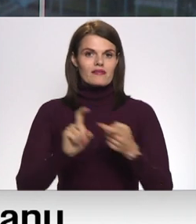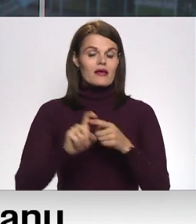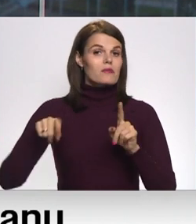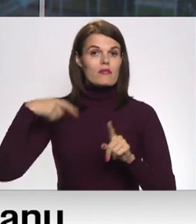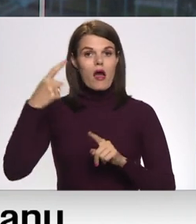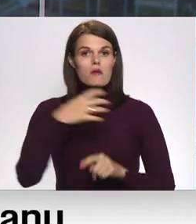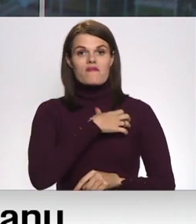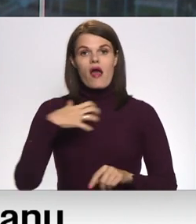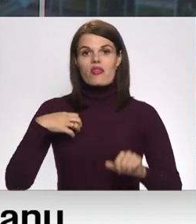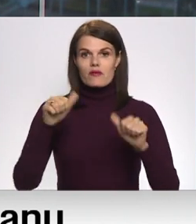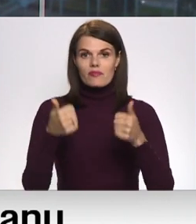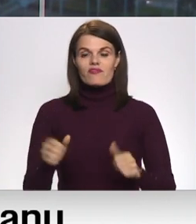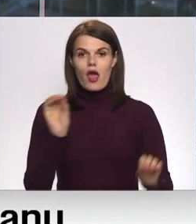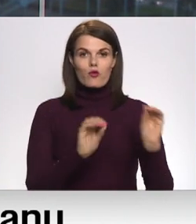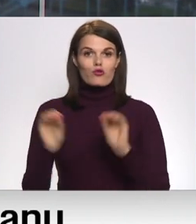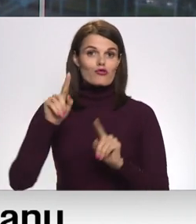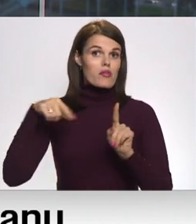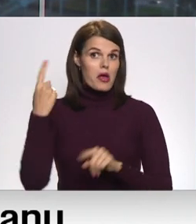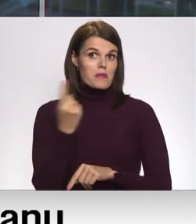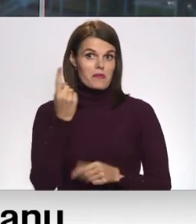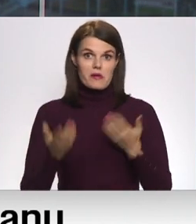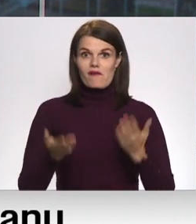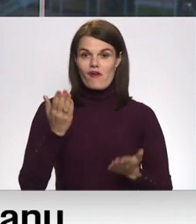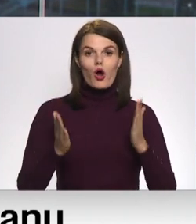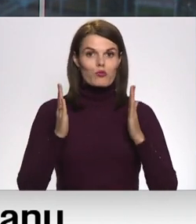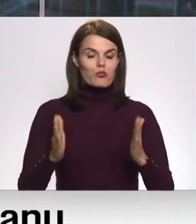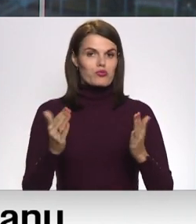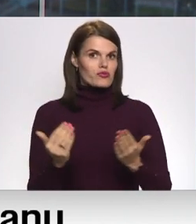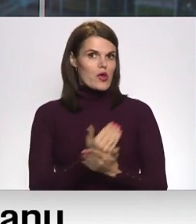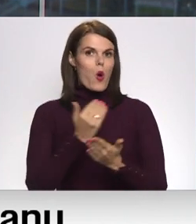nākamās valdības veidošanu nākamajā pirmdienā varētu būt nozīmīgi jaunumi. Bet